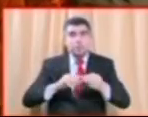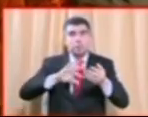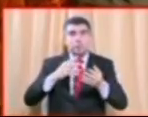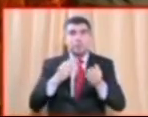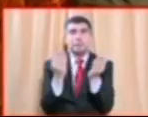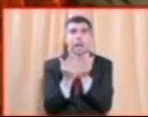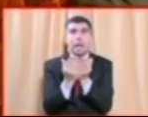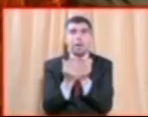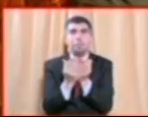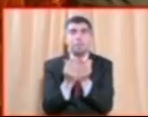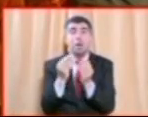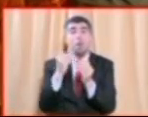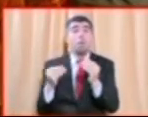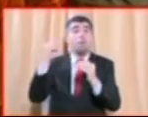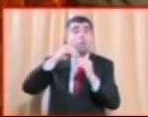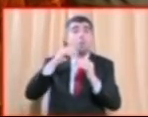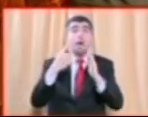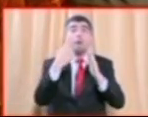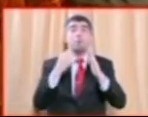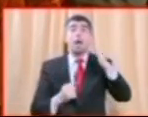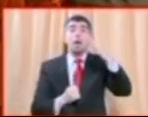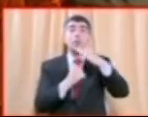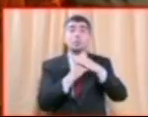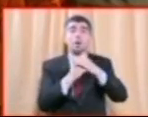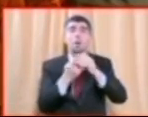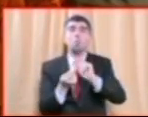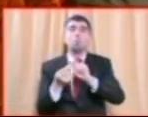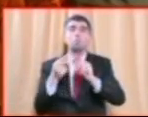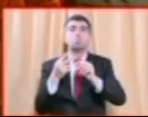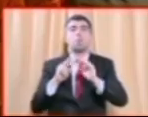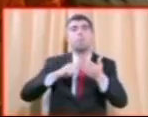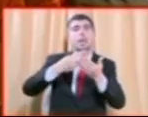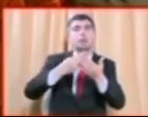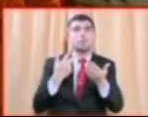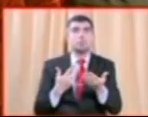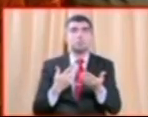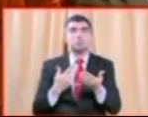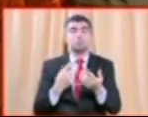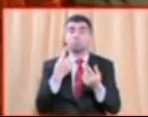طلبوا اكثر من العدد اللي خداو البكالوريا في تاونات. ومنين جاو الناس؟